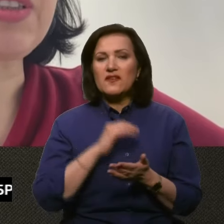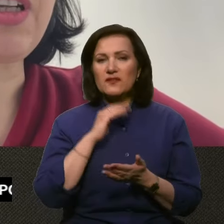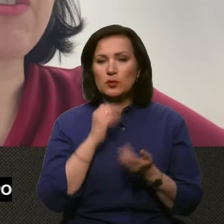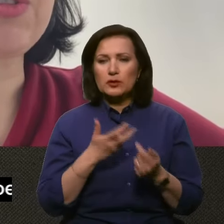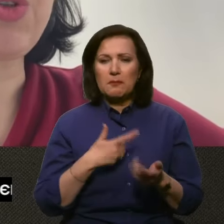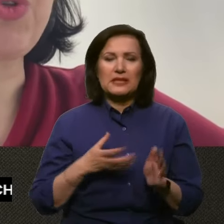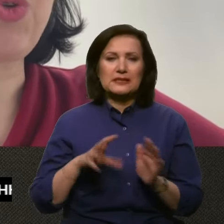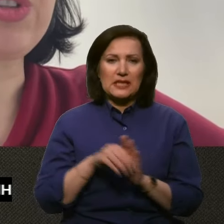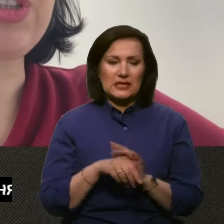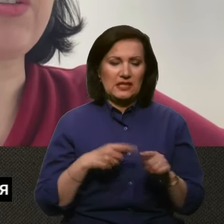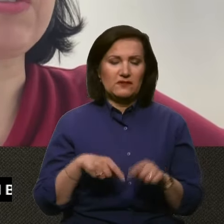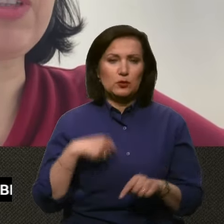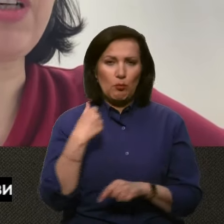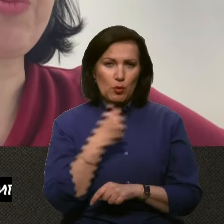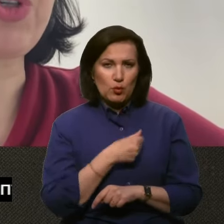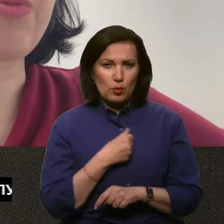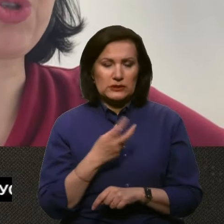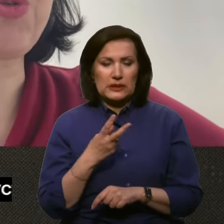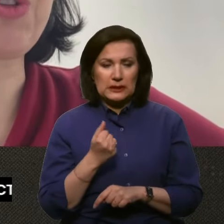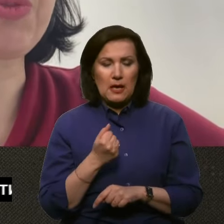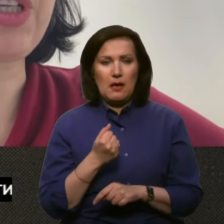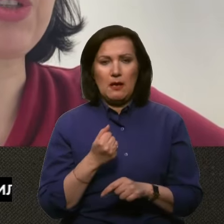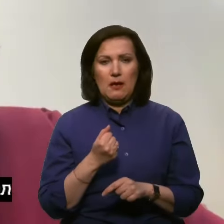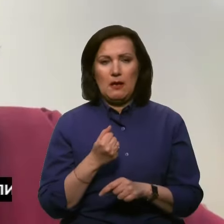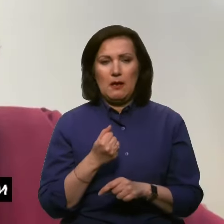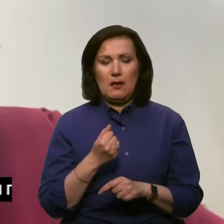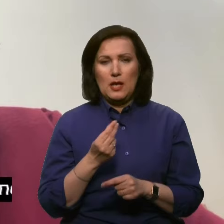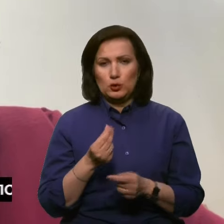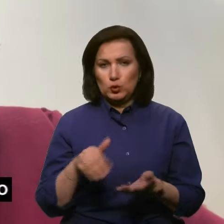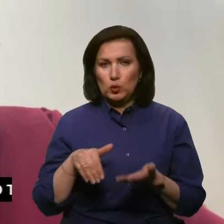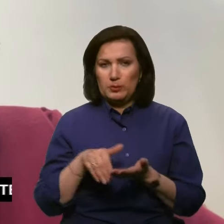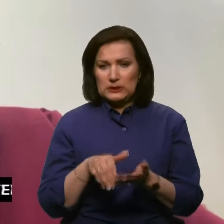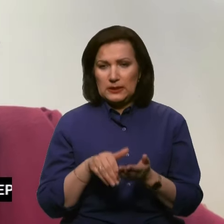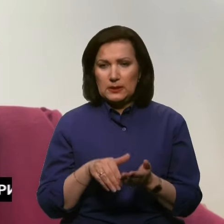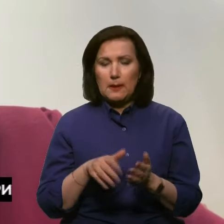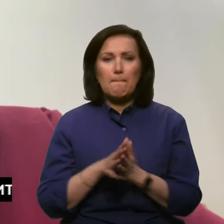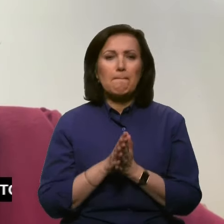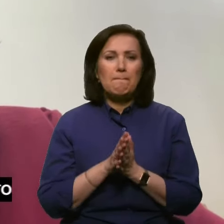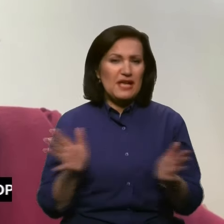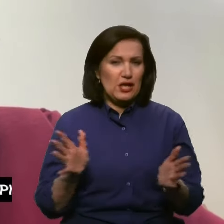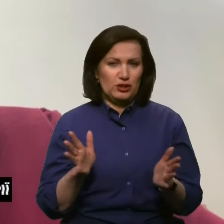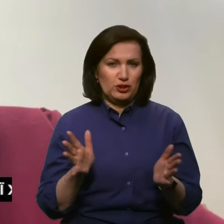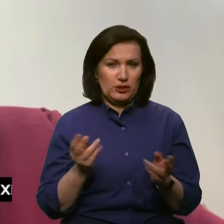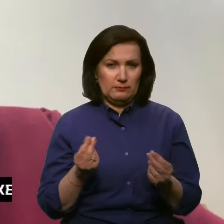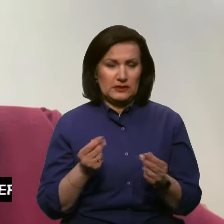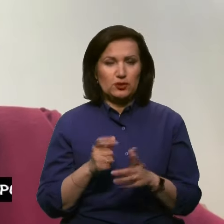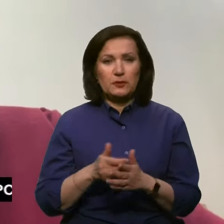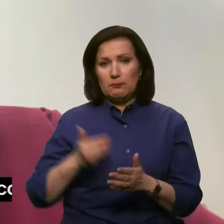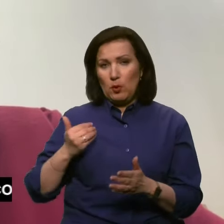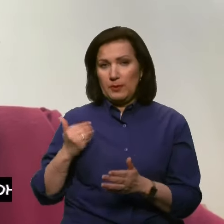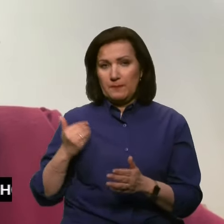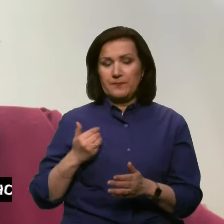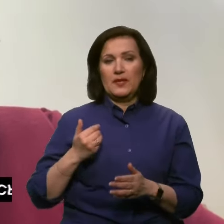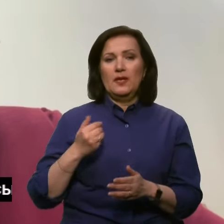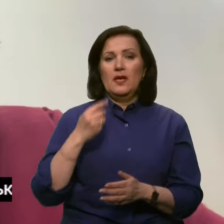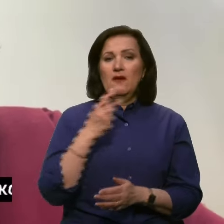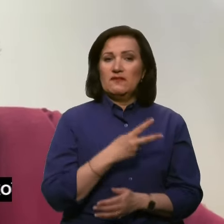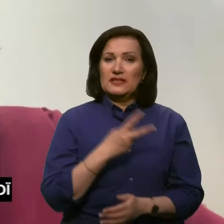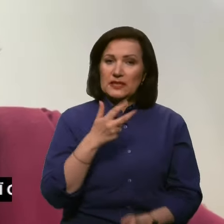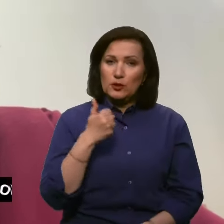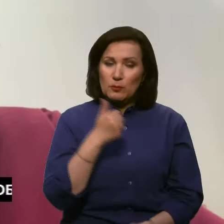оскільки ми заклали в цьому році на програму житлово-комунальних субсидій набагато більше, ніж в попередньому році. В